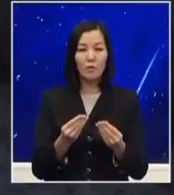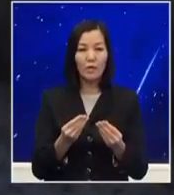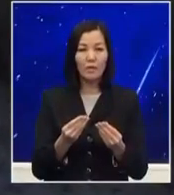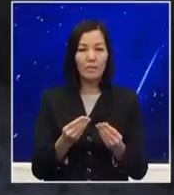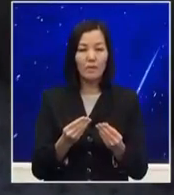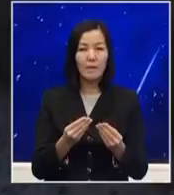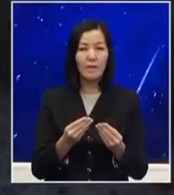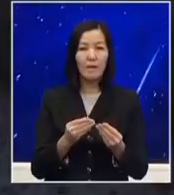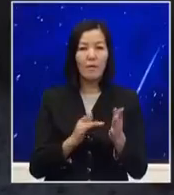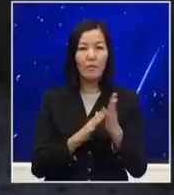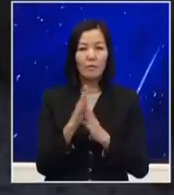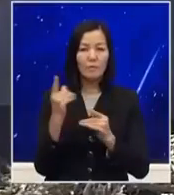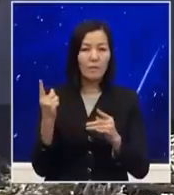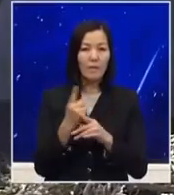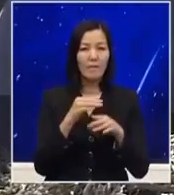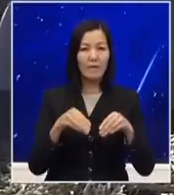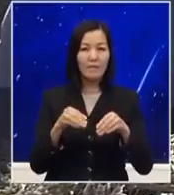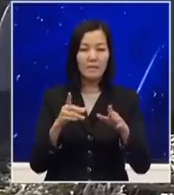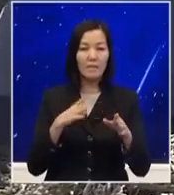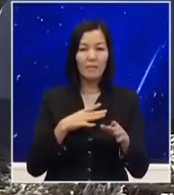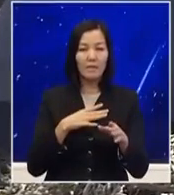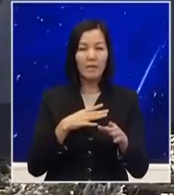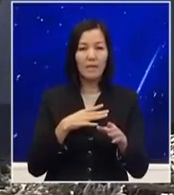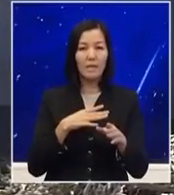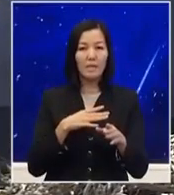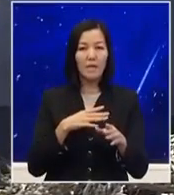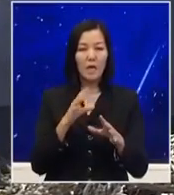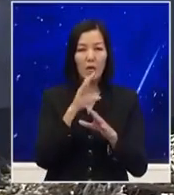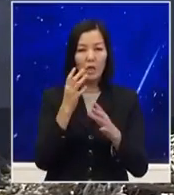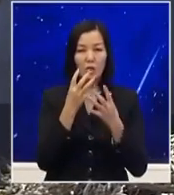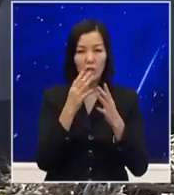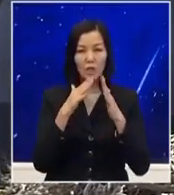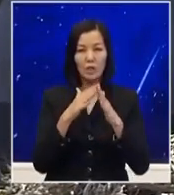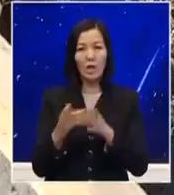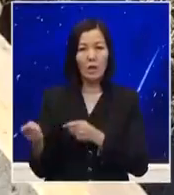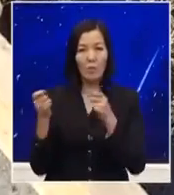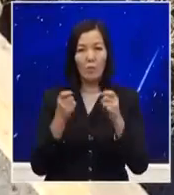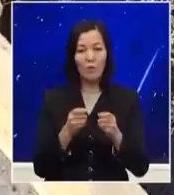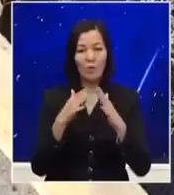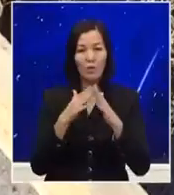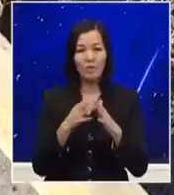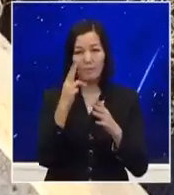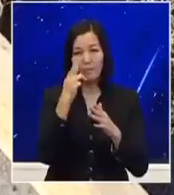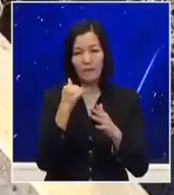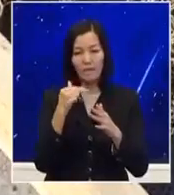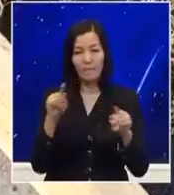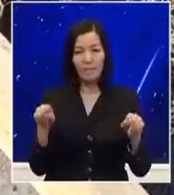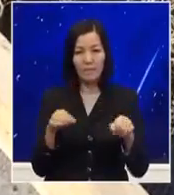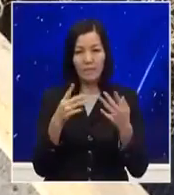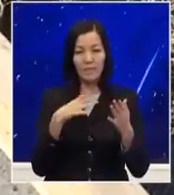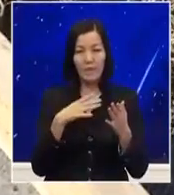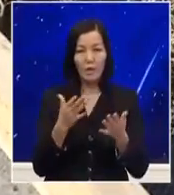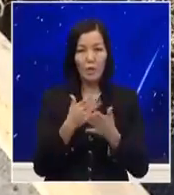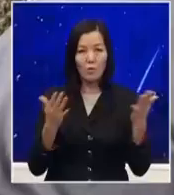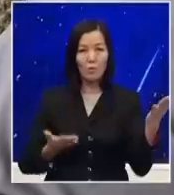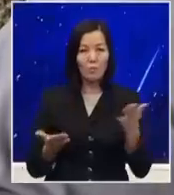бұл фита өсімдікті алғаш рет септі. Талапқа сәйкес көшетті жылыжайға көшіріп отырғызып, егістікке бейімдеді. Нәтижесінде мол